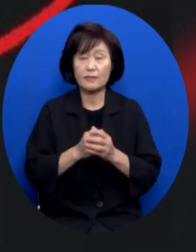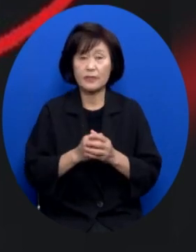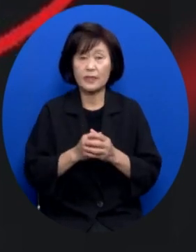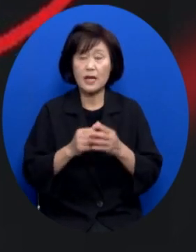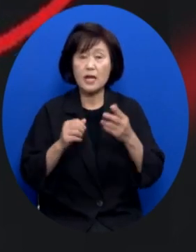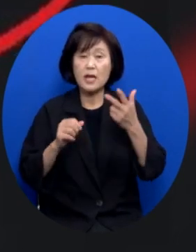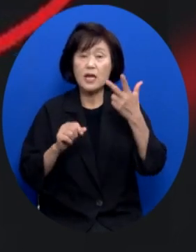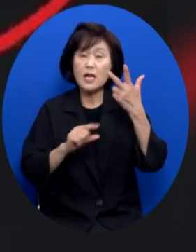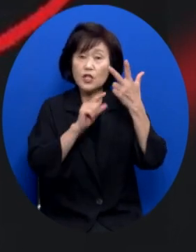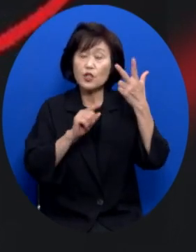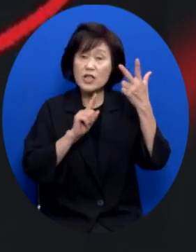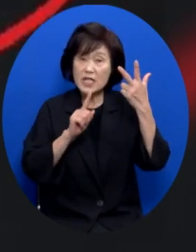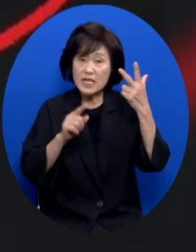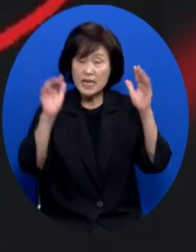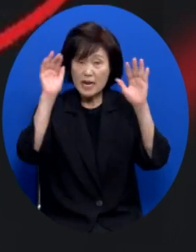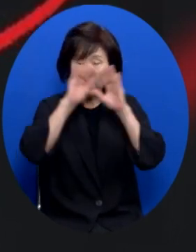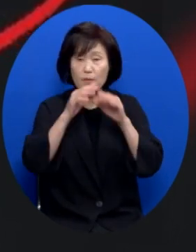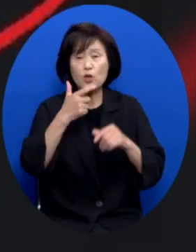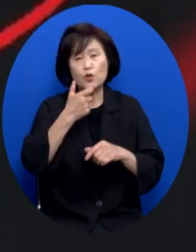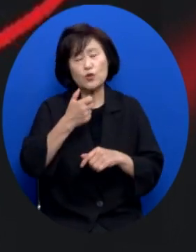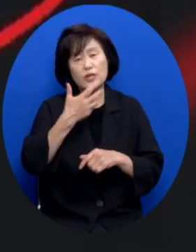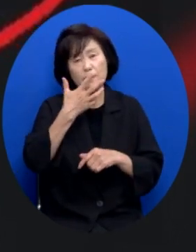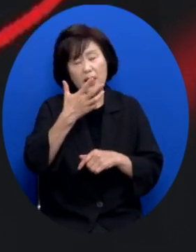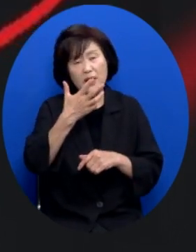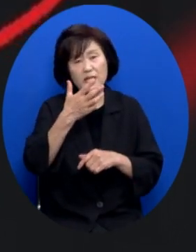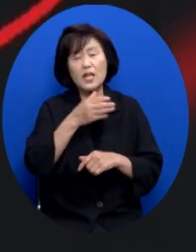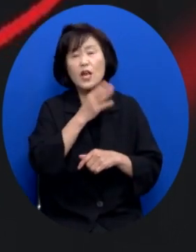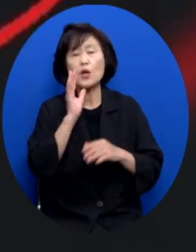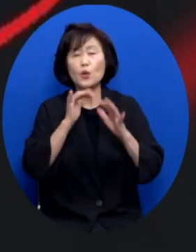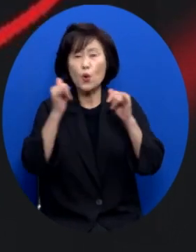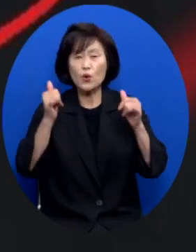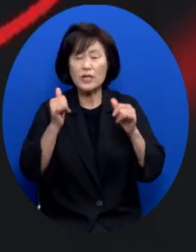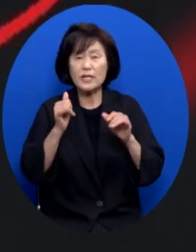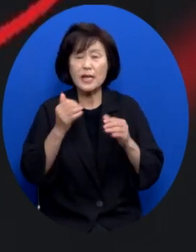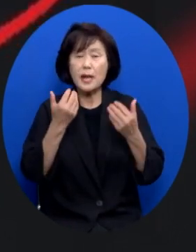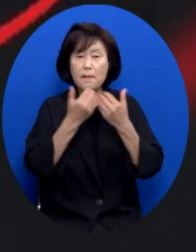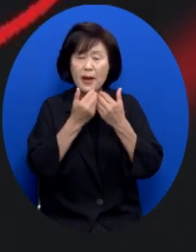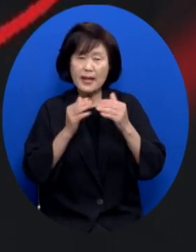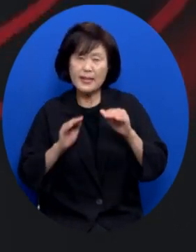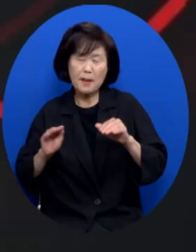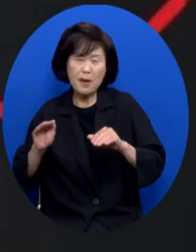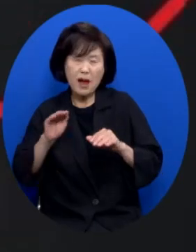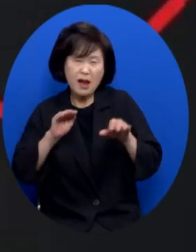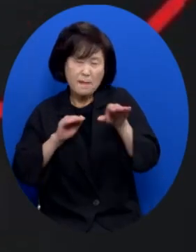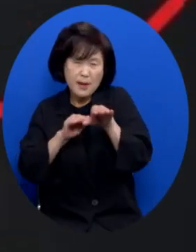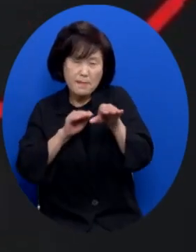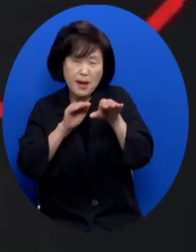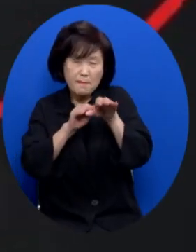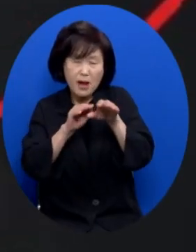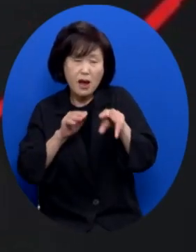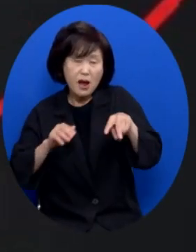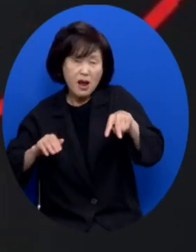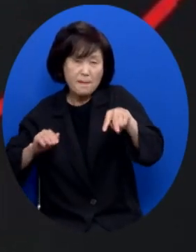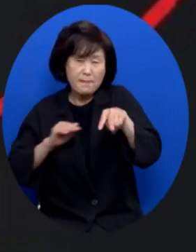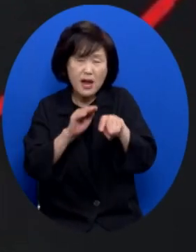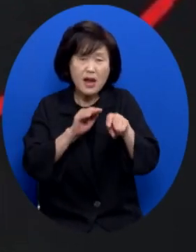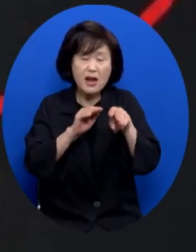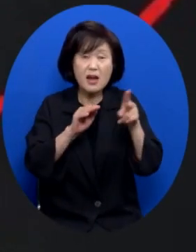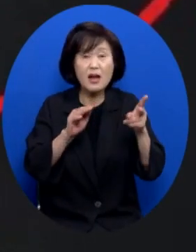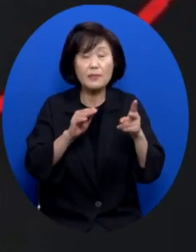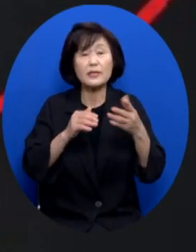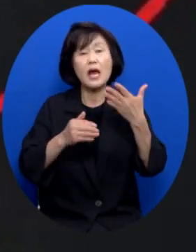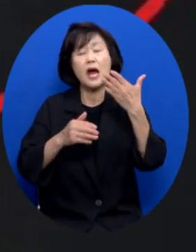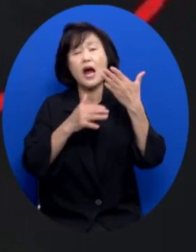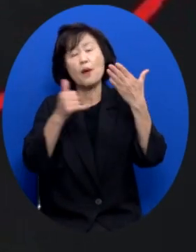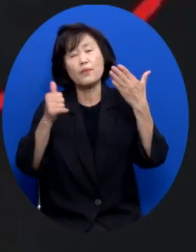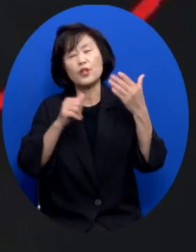밤 68세 운전자가 200m를 역주행하다 차량 두 대를 잇따라 들이받고 인도로 돌진해 보행자를 덮치면서